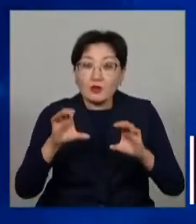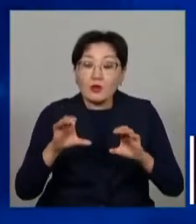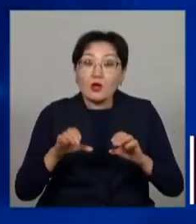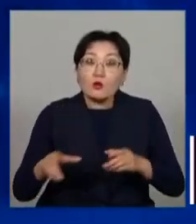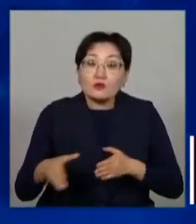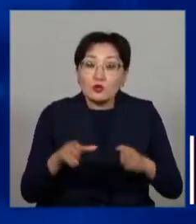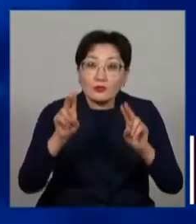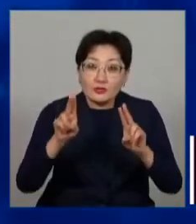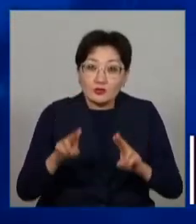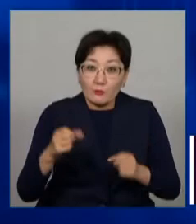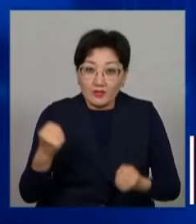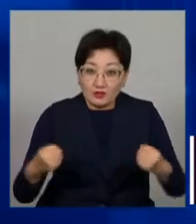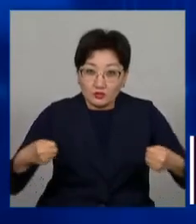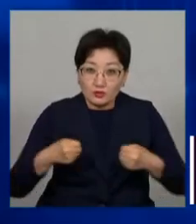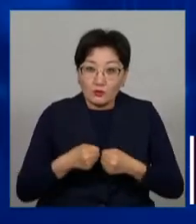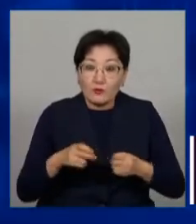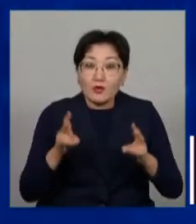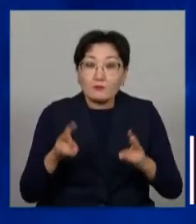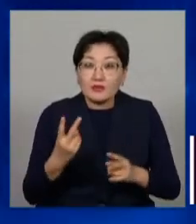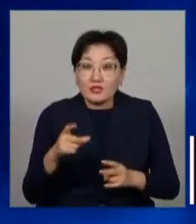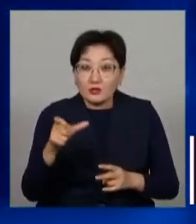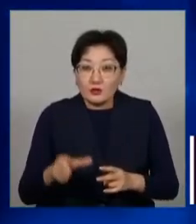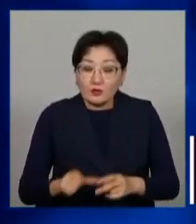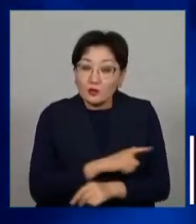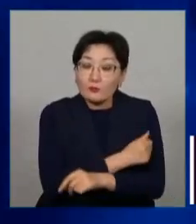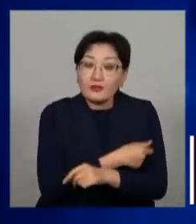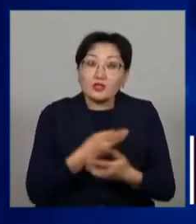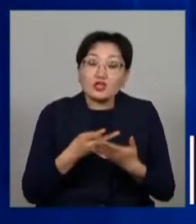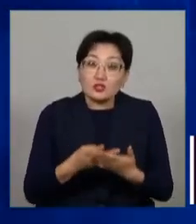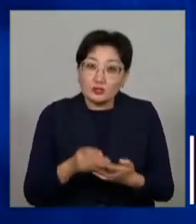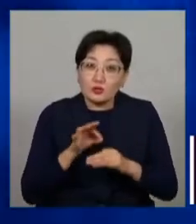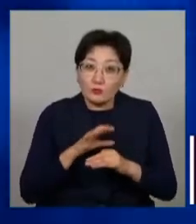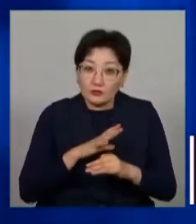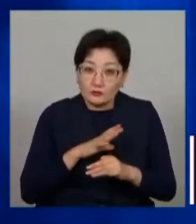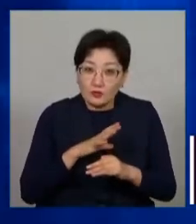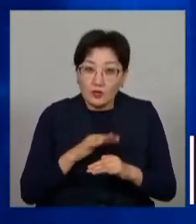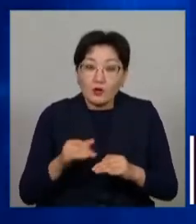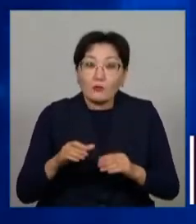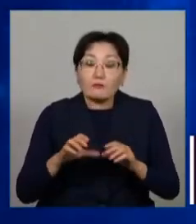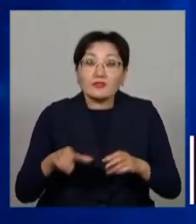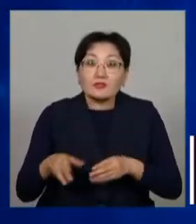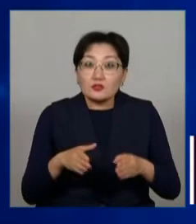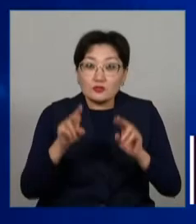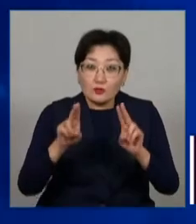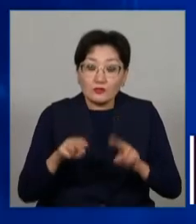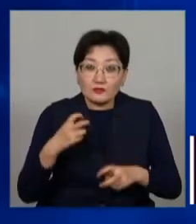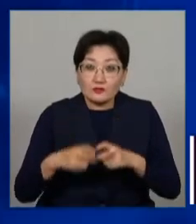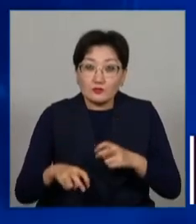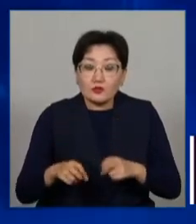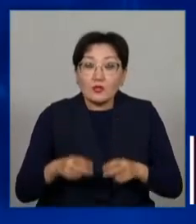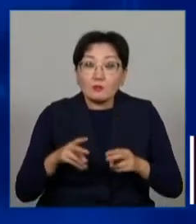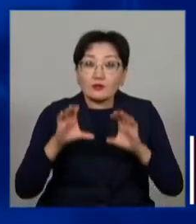Toyota көлігіне соғылған еді. Зардап шеккен екі адам бірден ауруханаға жеткізілген болатын. Ал жол ережесін бұзған мопед жүргізушісіне